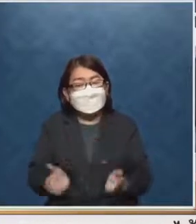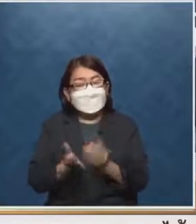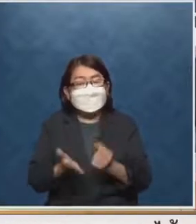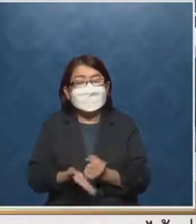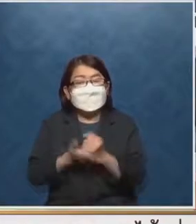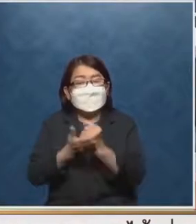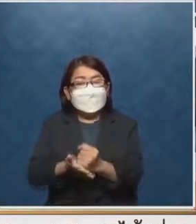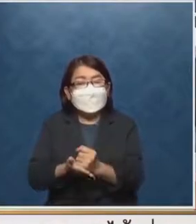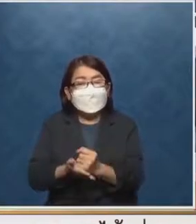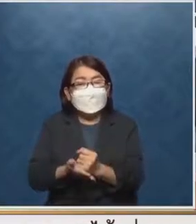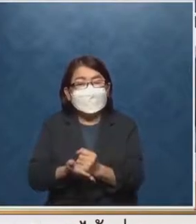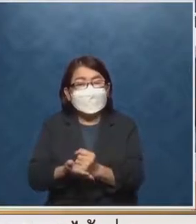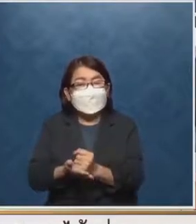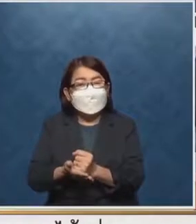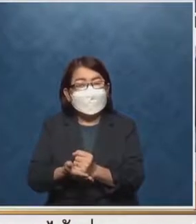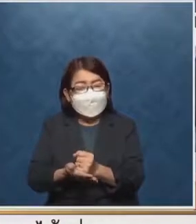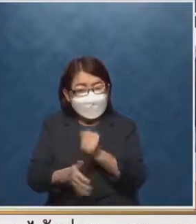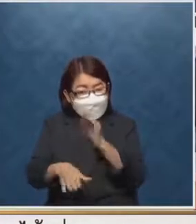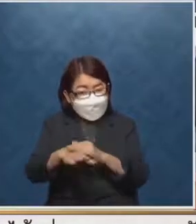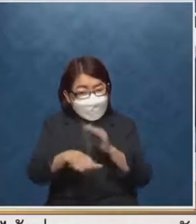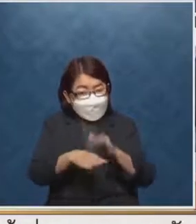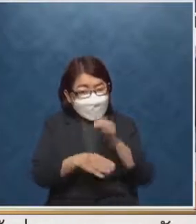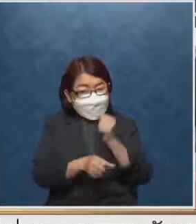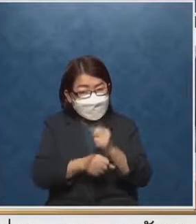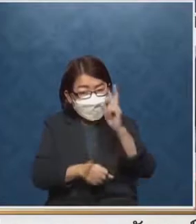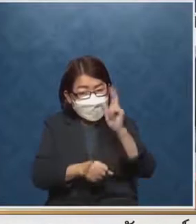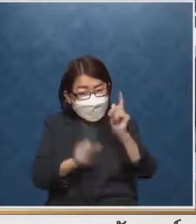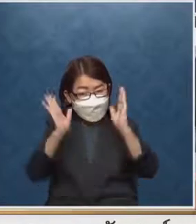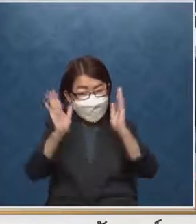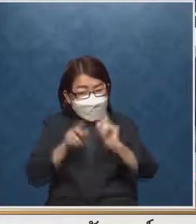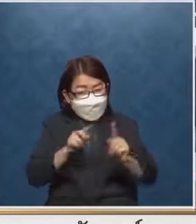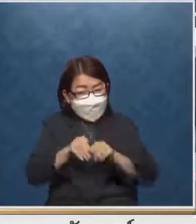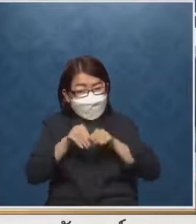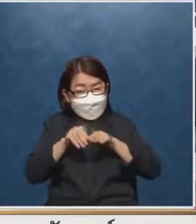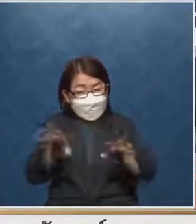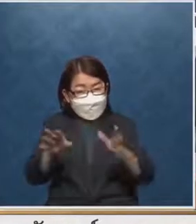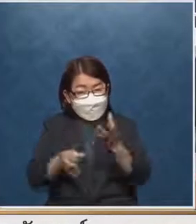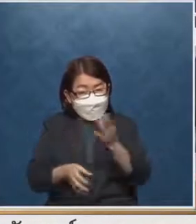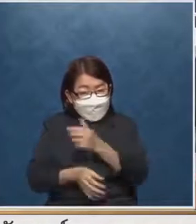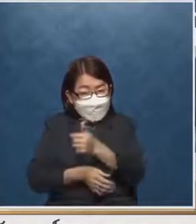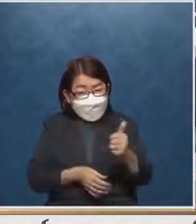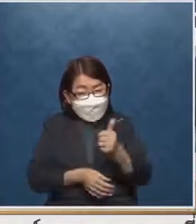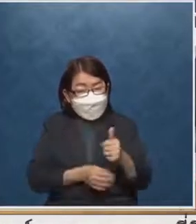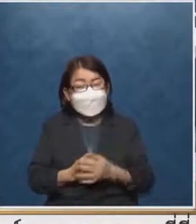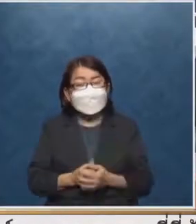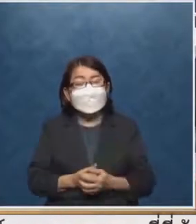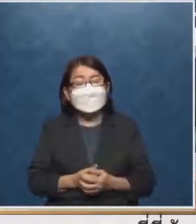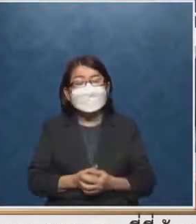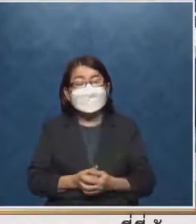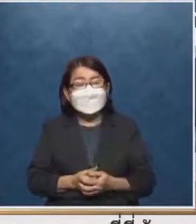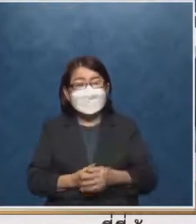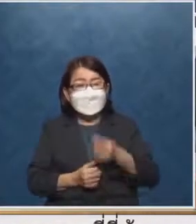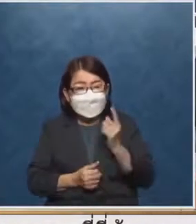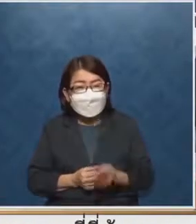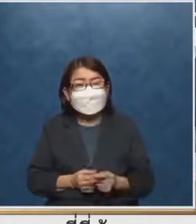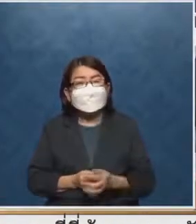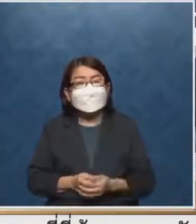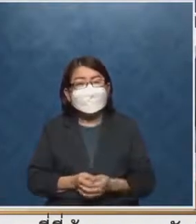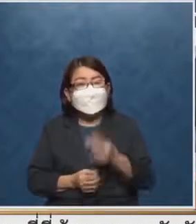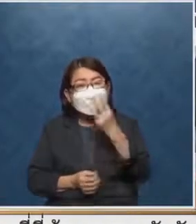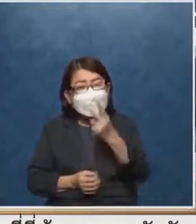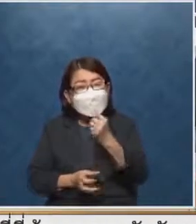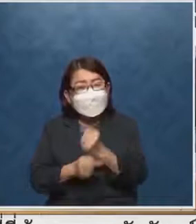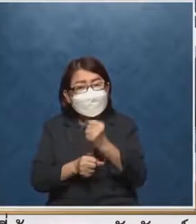ให้เกิดสื่อปลอดภัยและสร้างสรรค์หมายความว่าท่านกระจายความหมายของว่าสร้างนวัตกรรม